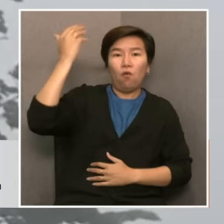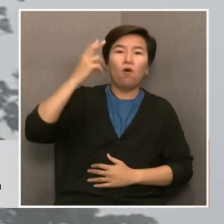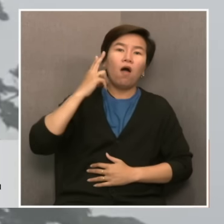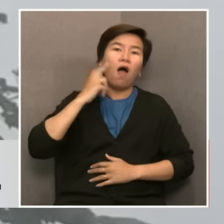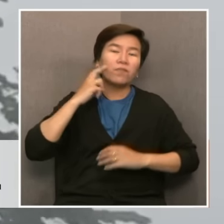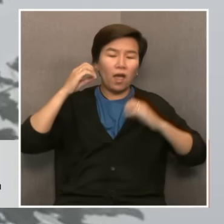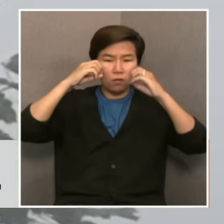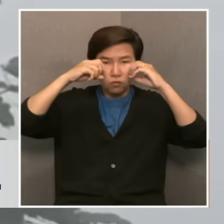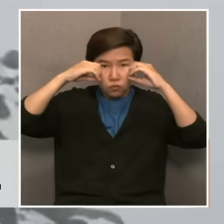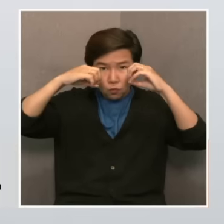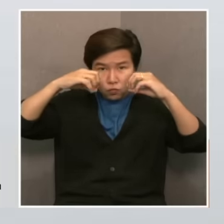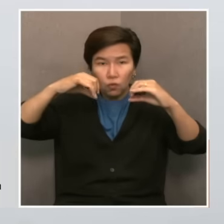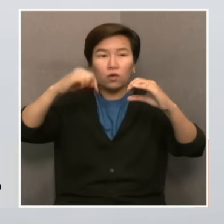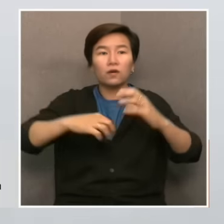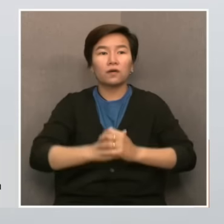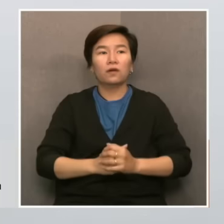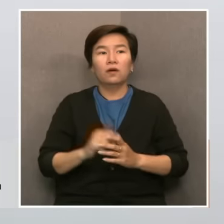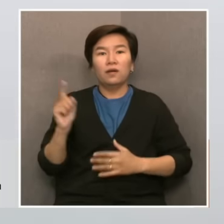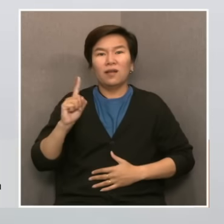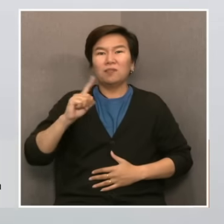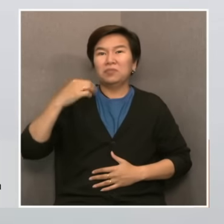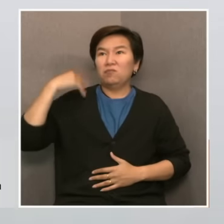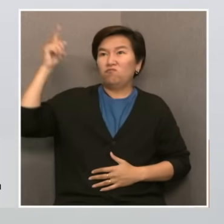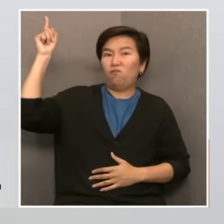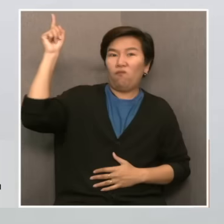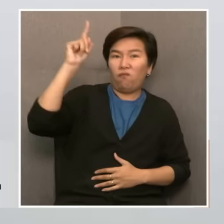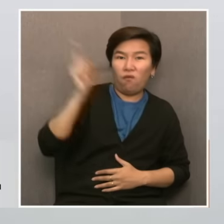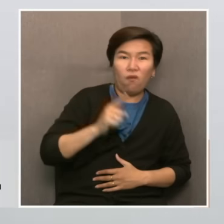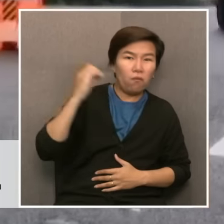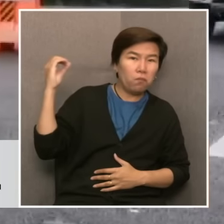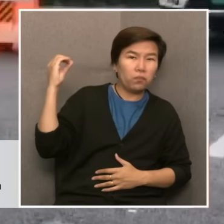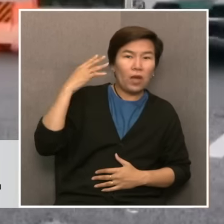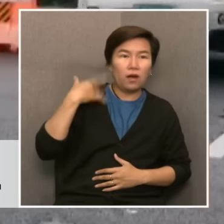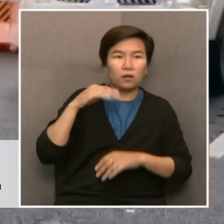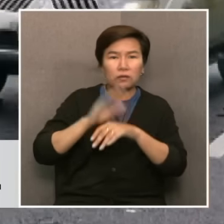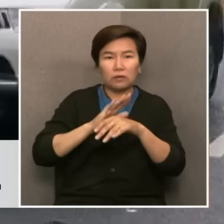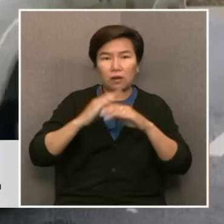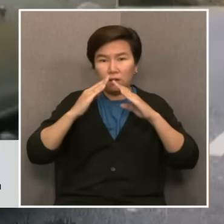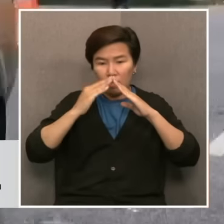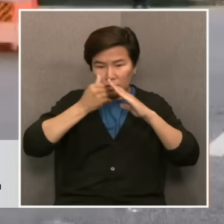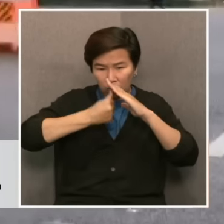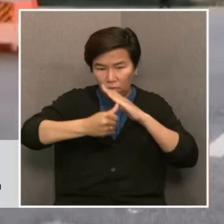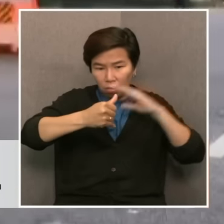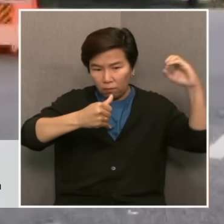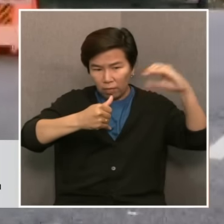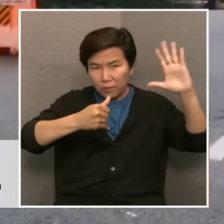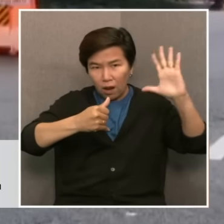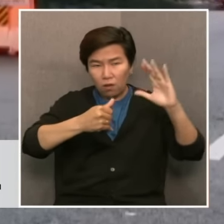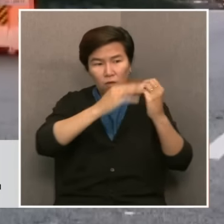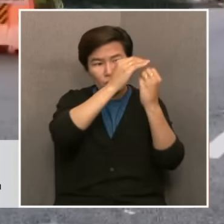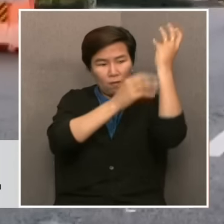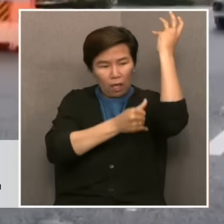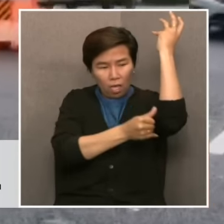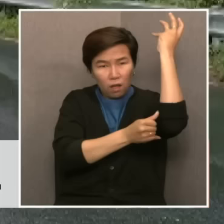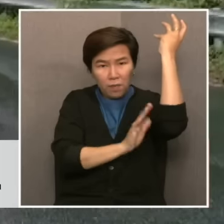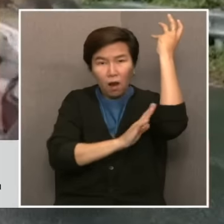ที่รวมถึงอาจมีฟ้าผ่าเกิดขึ้นได้หลีกเลี่ยงการอยู่ในพื้นที่โล่งแจ้งใต้ต้นไม้ใหญ่สิ่งปลูกสร้างป้ายโฆษณา